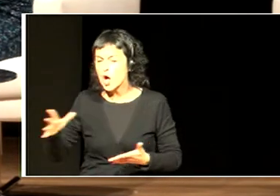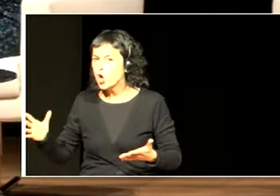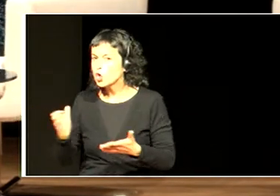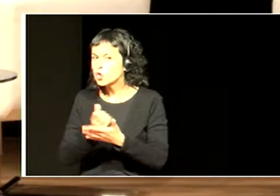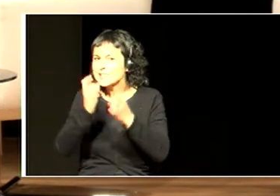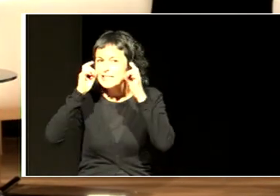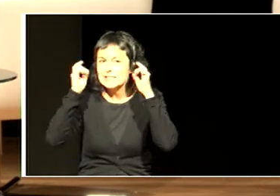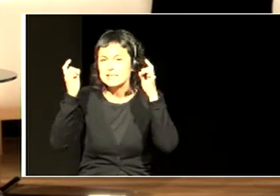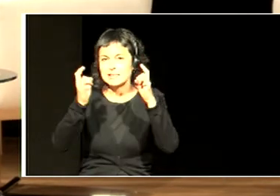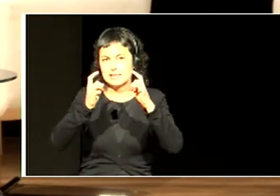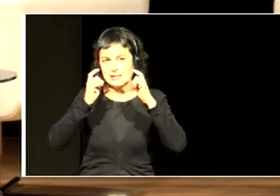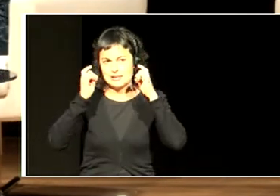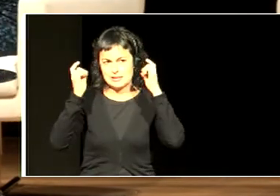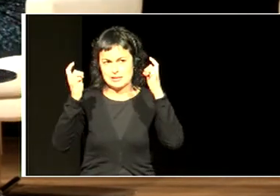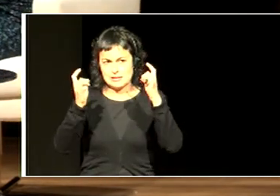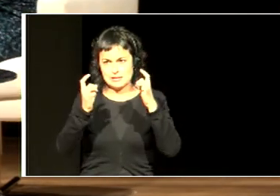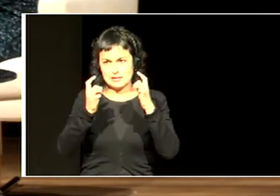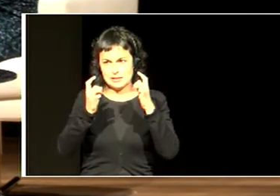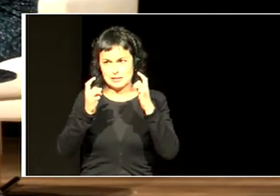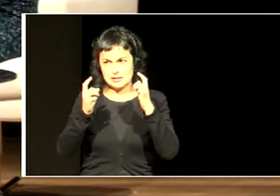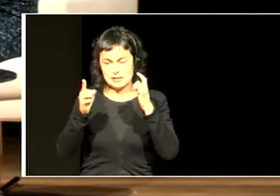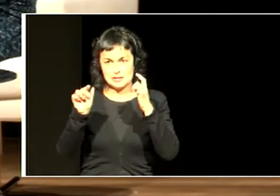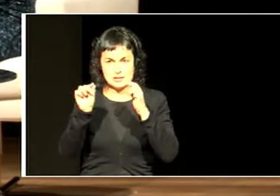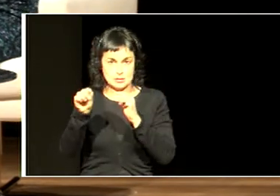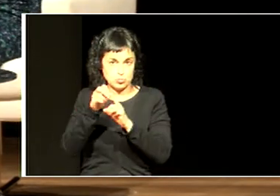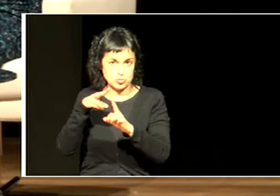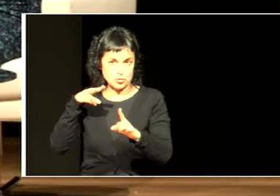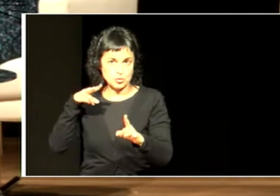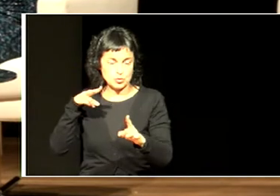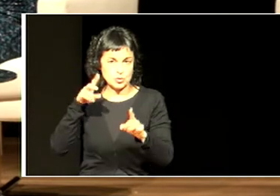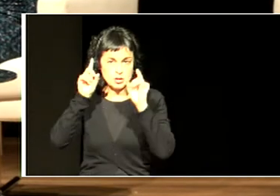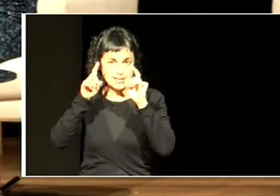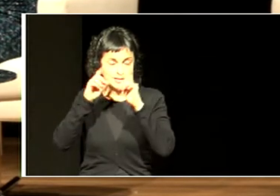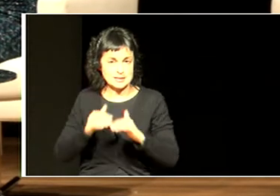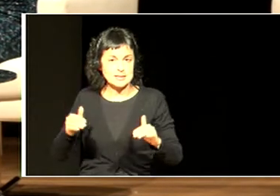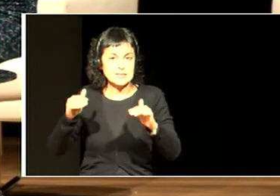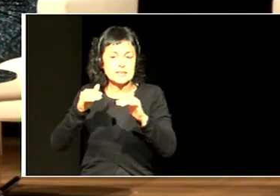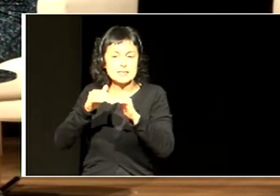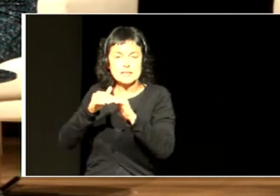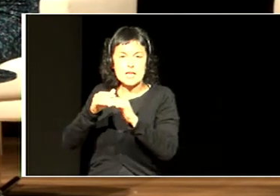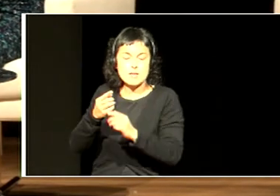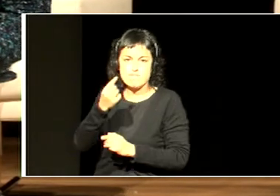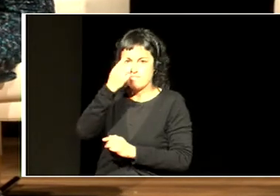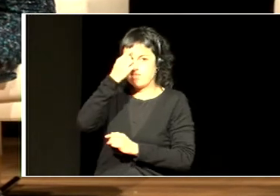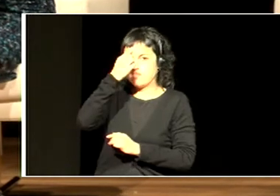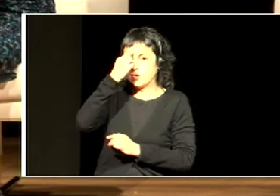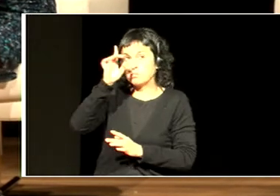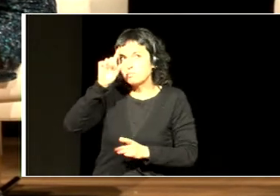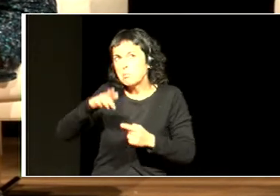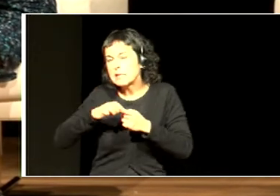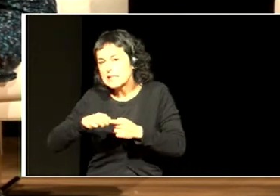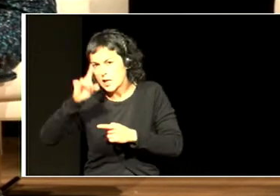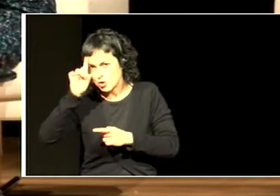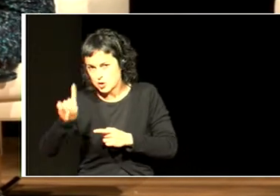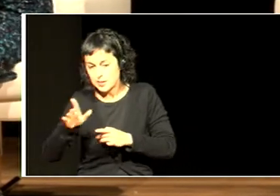saiatzen direla hori kontuan hartzen irakastean. Ez dakit materialan, eta materiala, erabiltzen